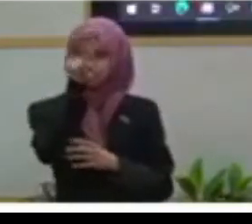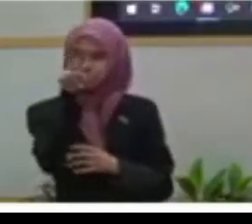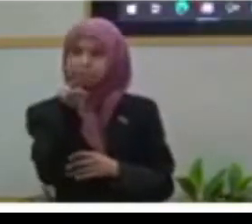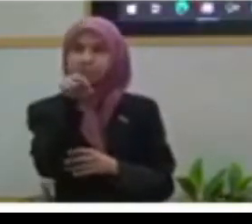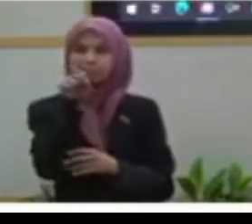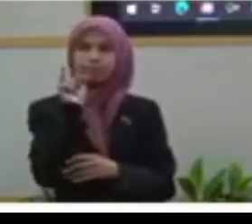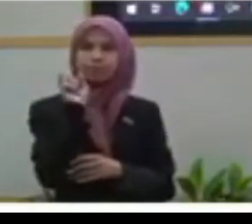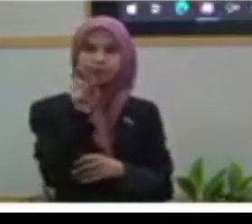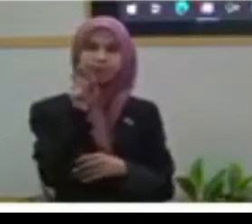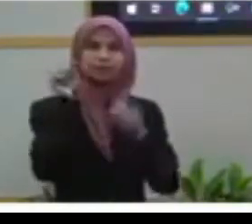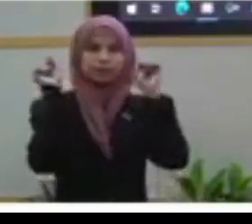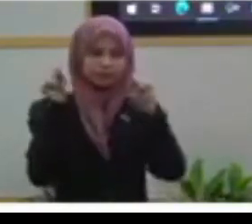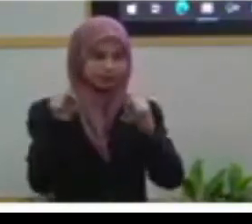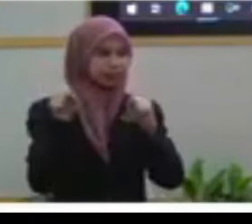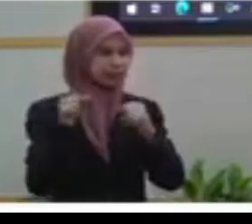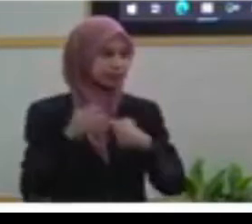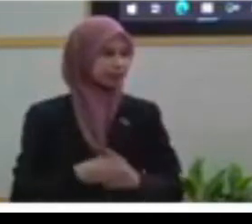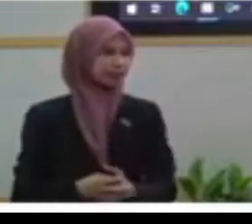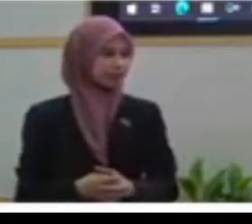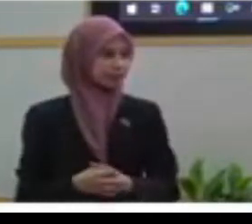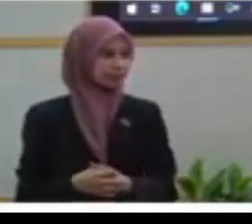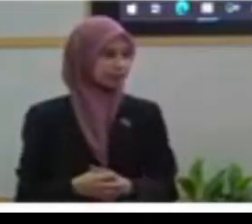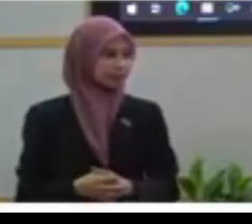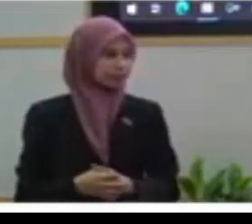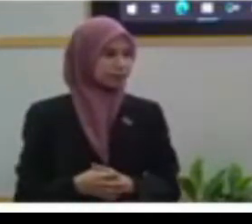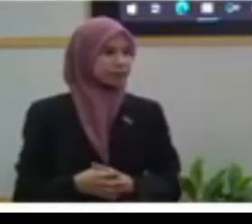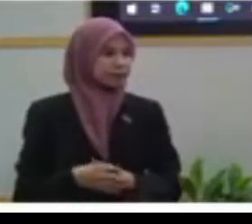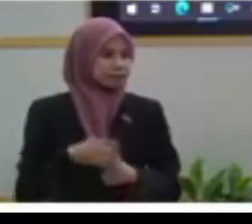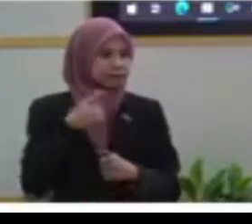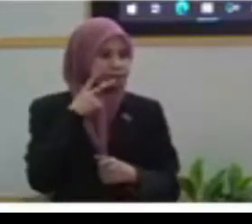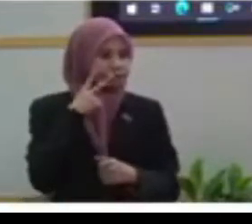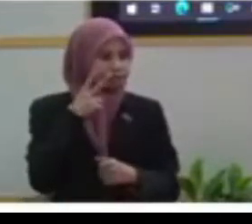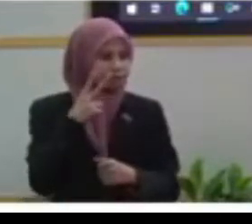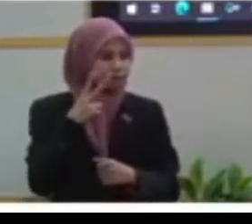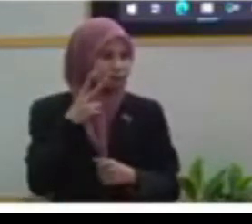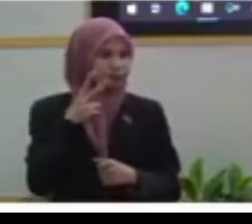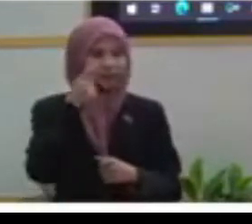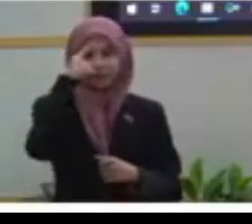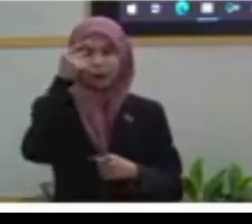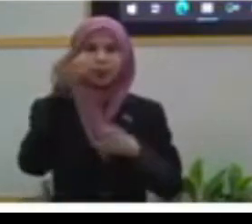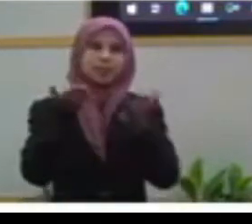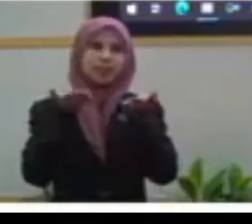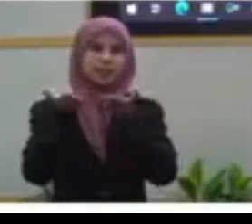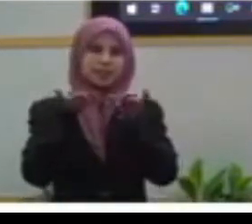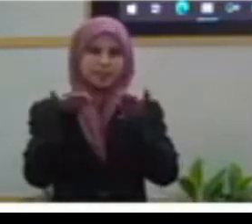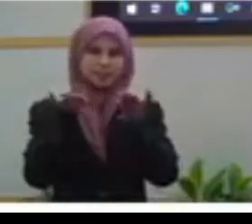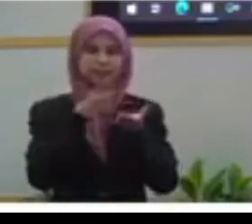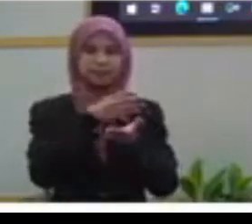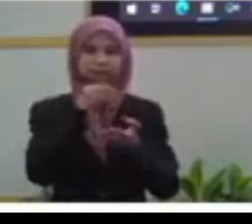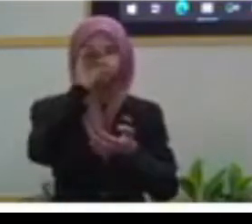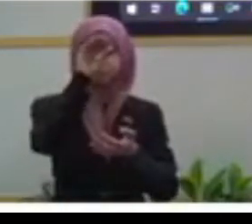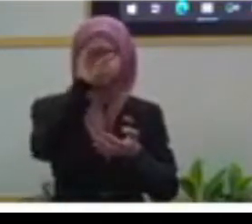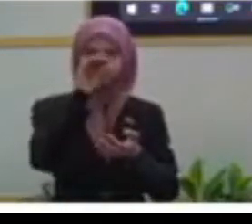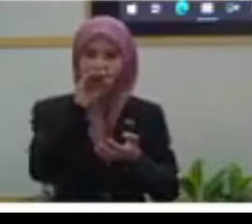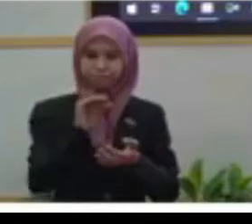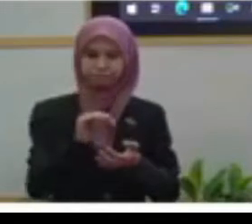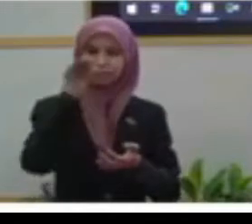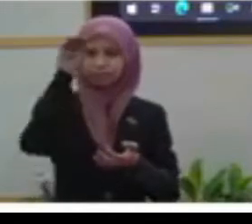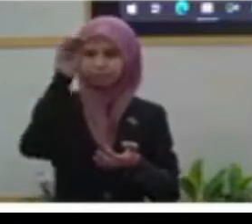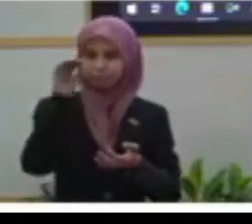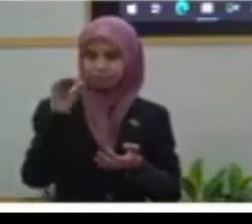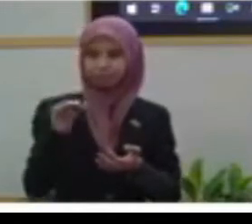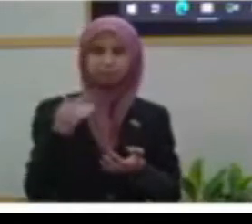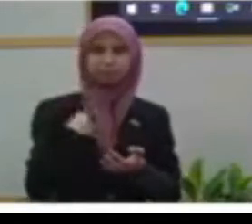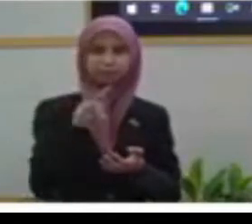Selepas klik cyber counter, dia akan pergi pada page untuk services. Dan ada stiker